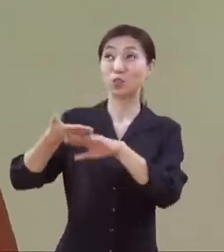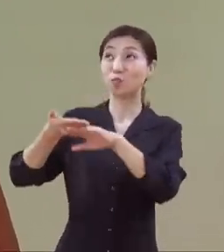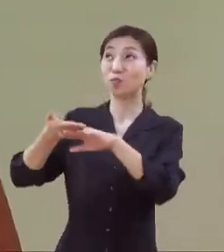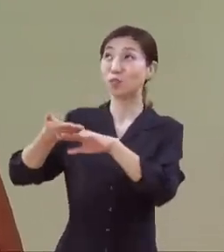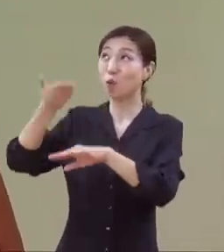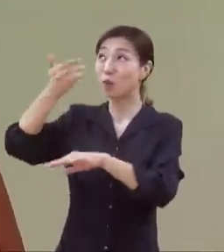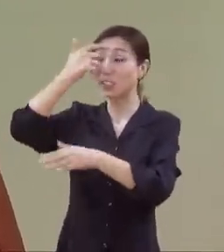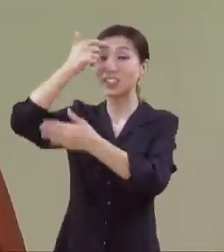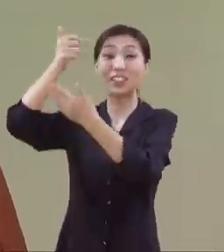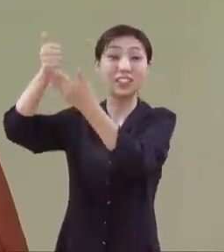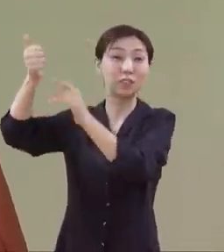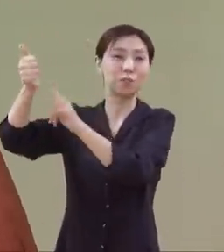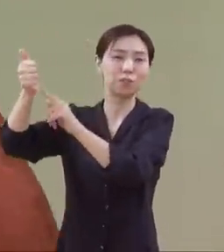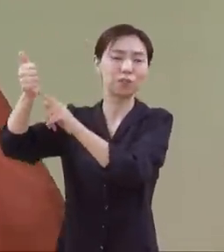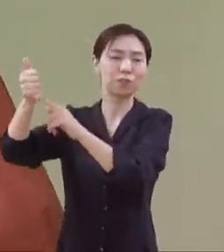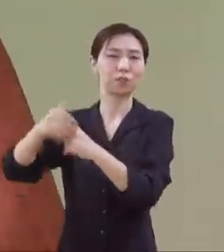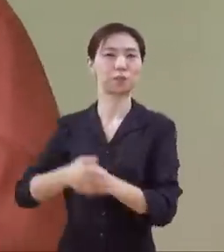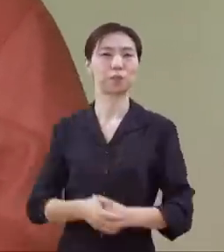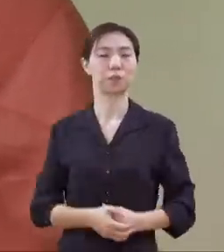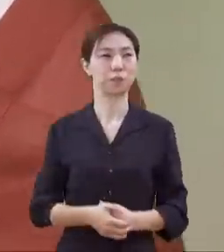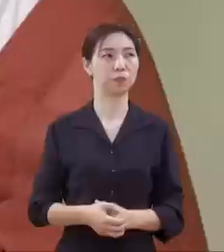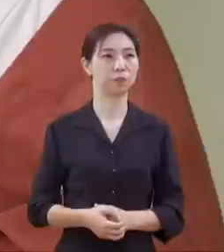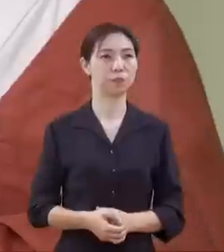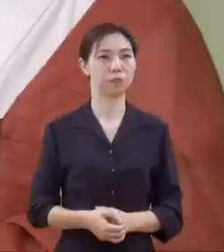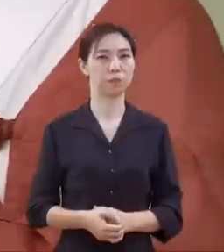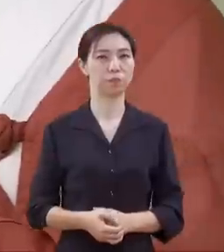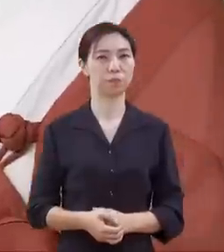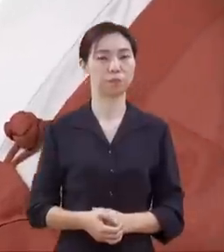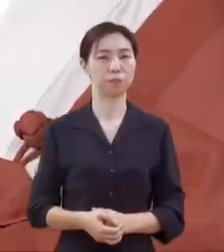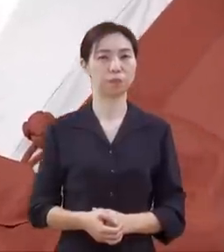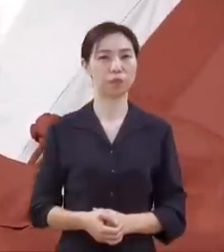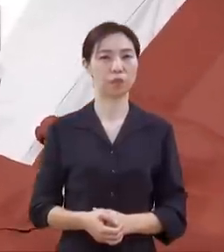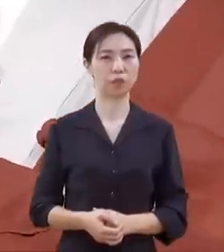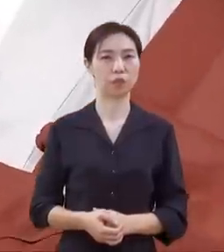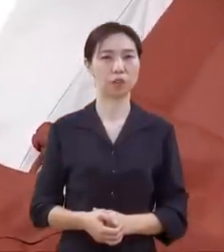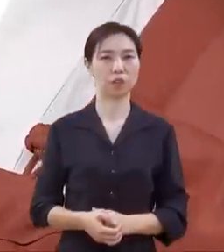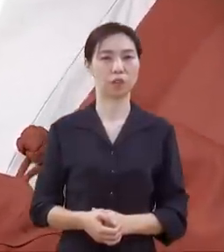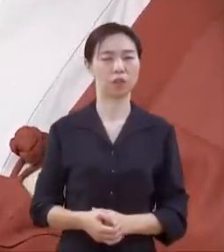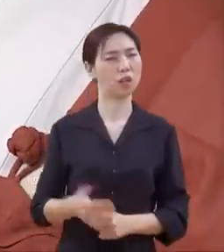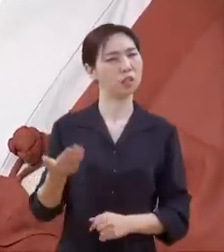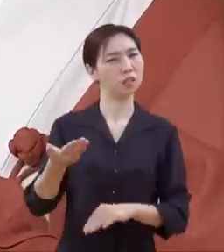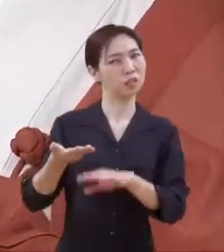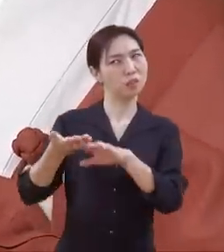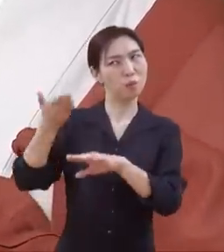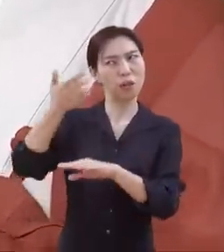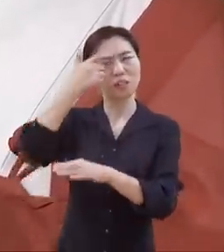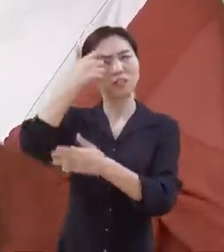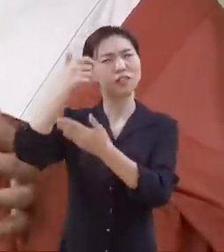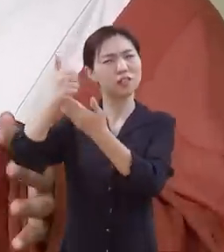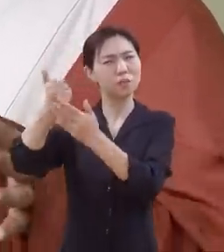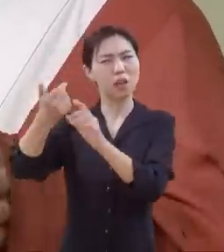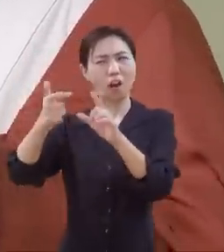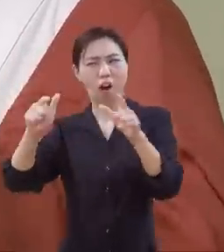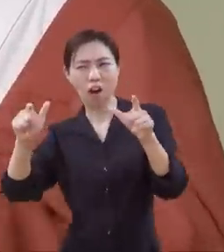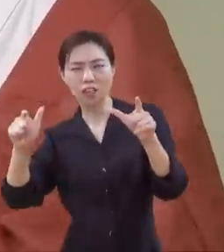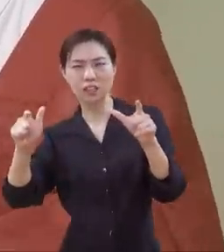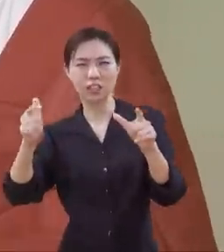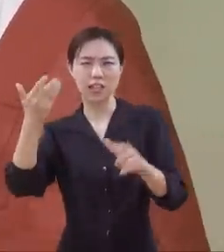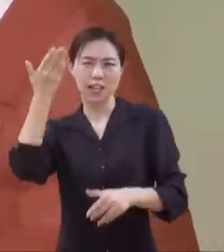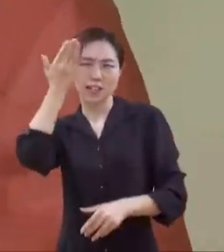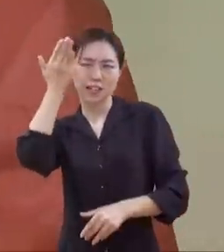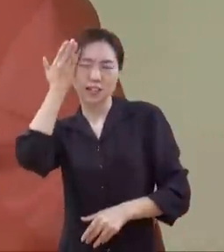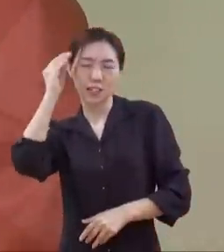엉뚱한 얘기일 수도 있는데 그분이 이렇게 되게 다재다능한 하신 분이었어요 아주